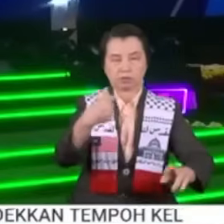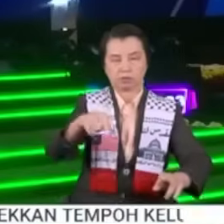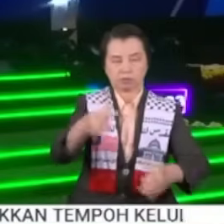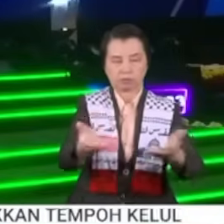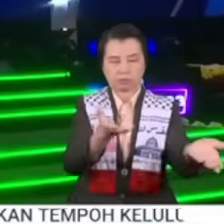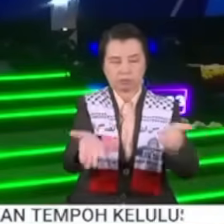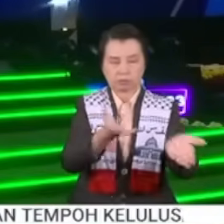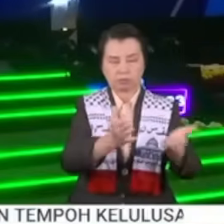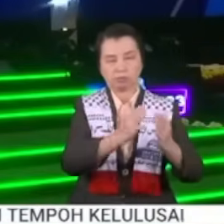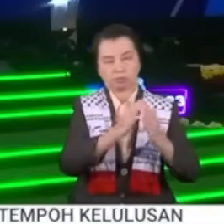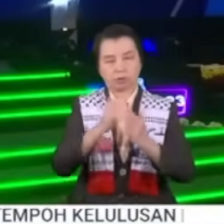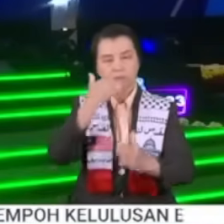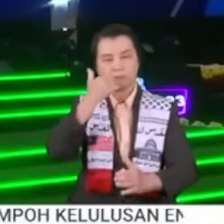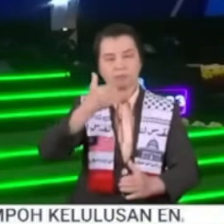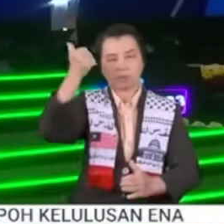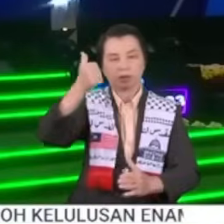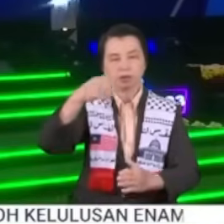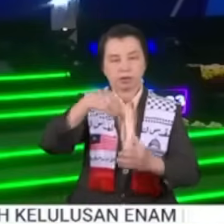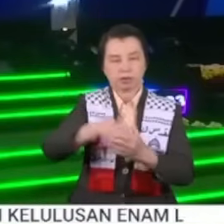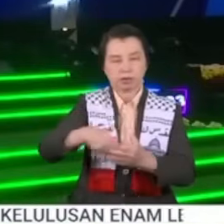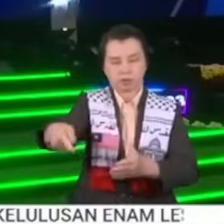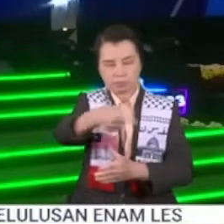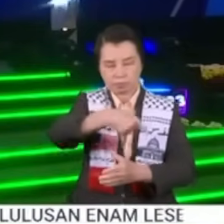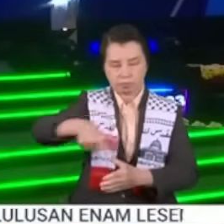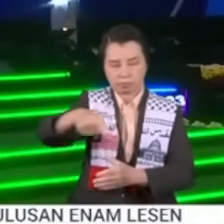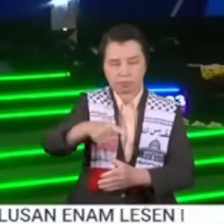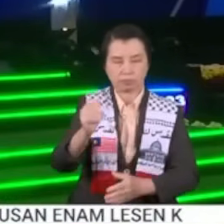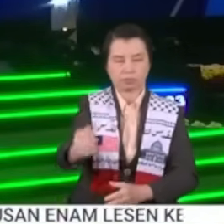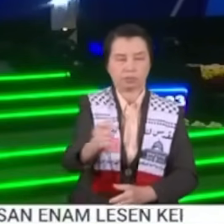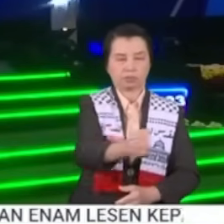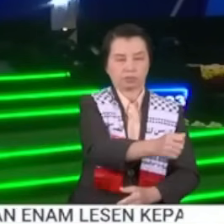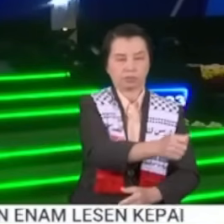perkhidmatan perbandaran yang terbaik dalam lokaliti